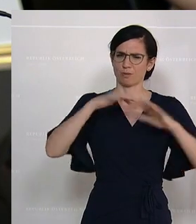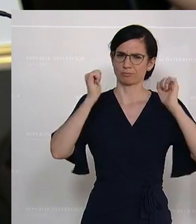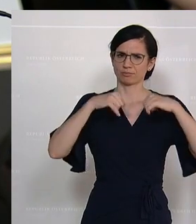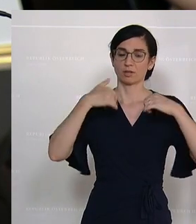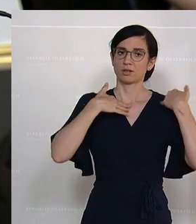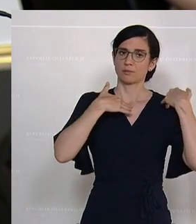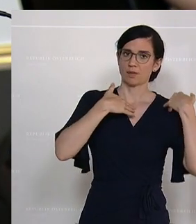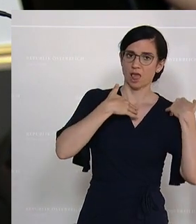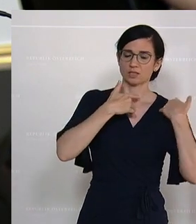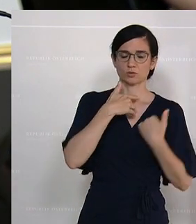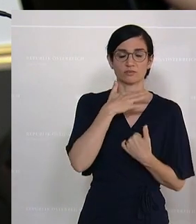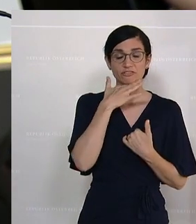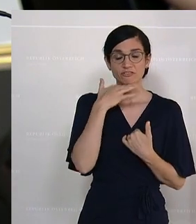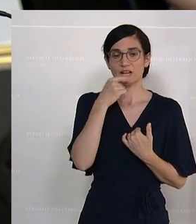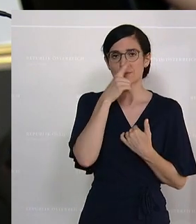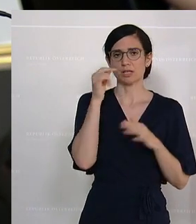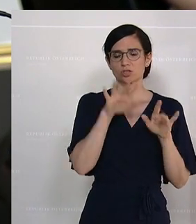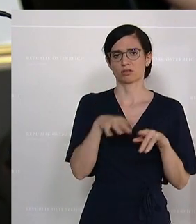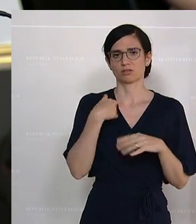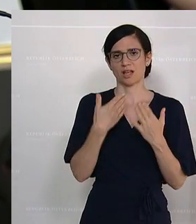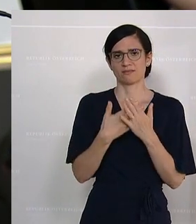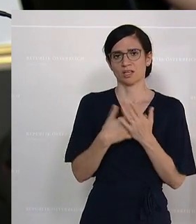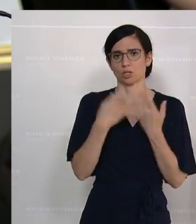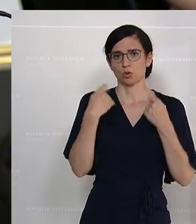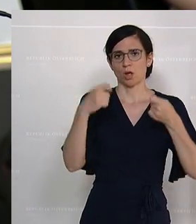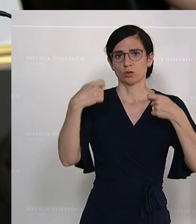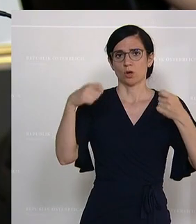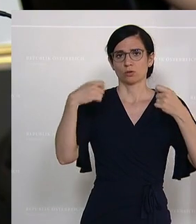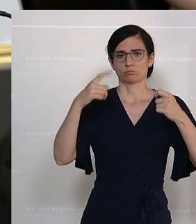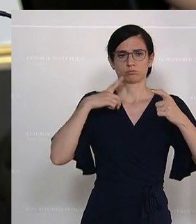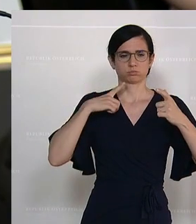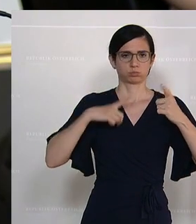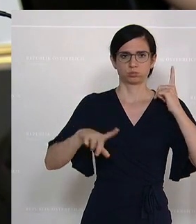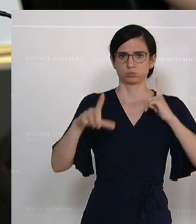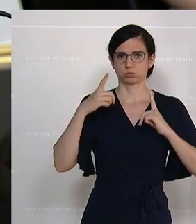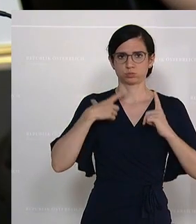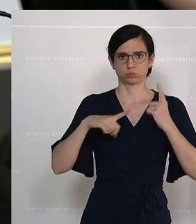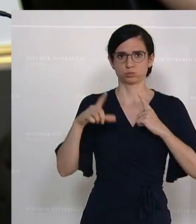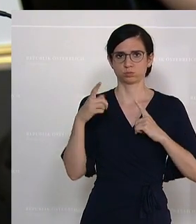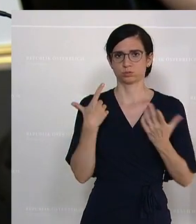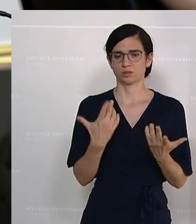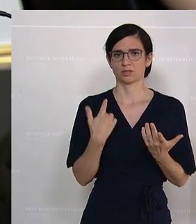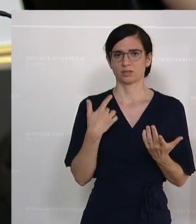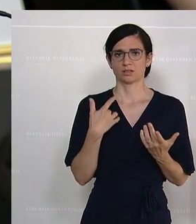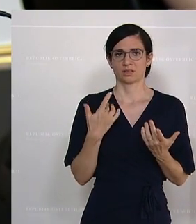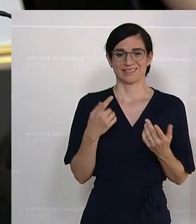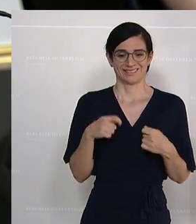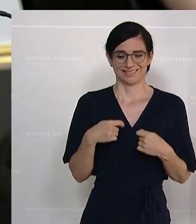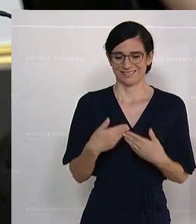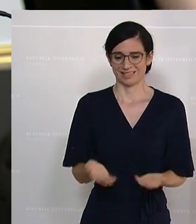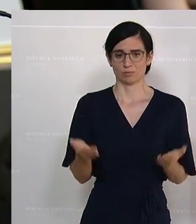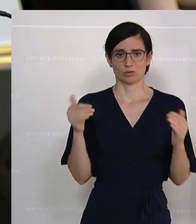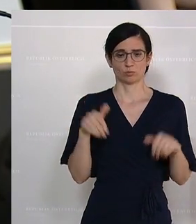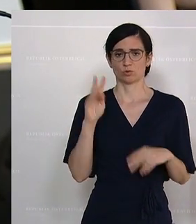belastung sie leiden unter der teuerung dieser wahrheit müssen wir uns angesehen in österreich soll völlig klar sich niemand überlegen müssen ob